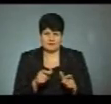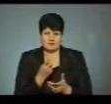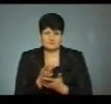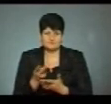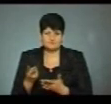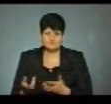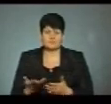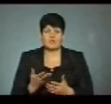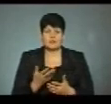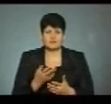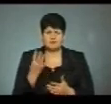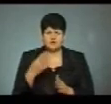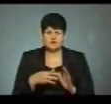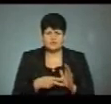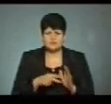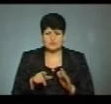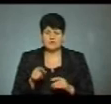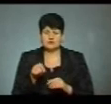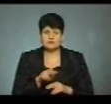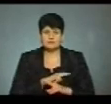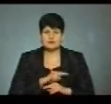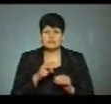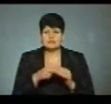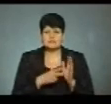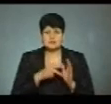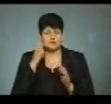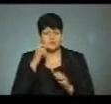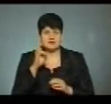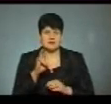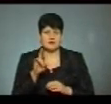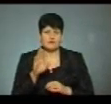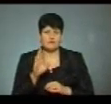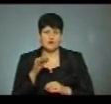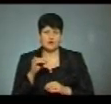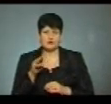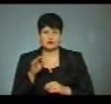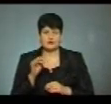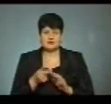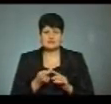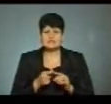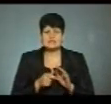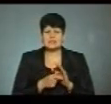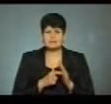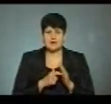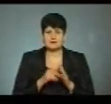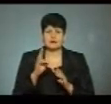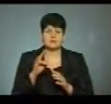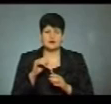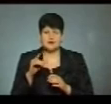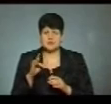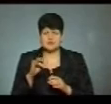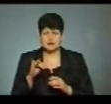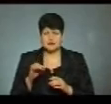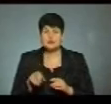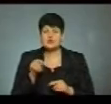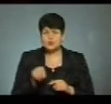47 загиблих. Тоді не стало 17-річного Назарія Войтовича. Це кімната Назарка. З того часу, як